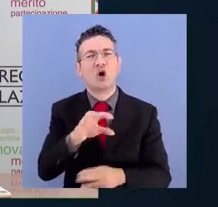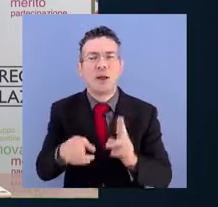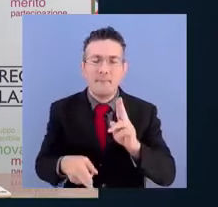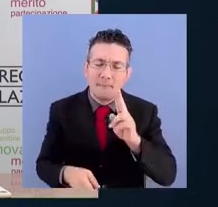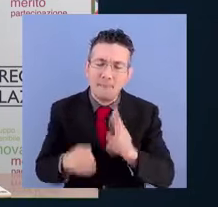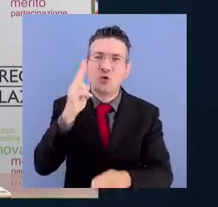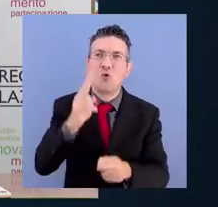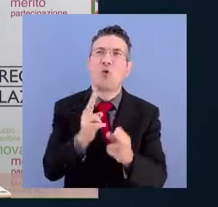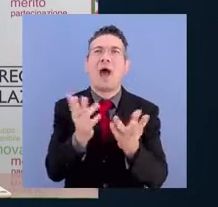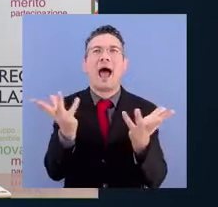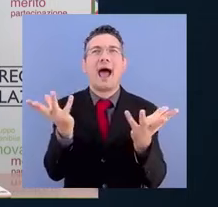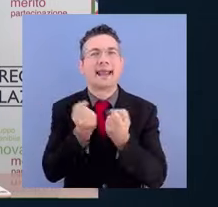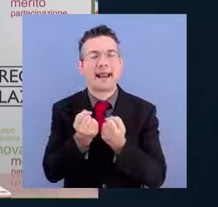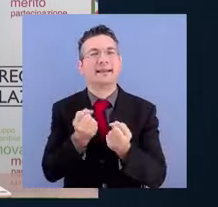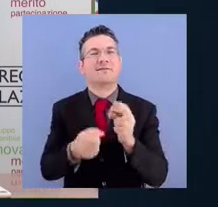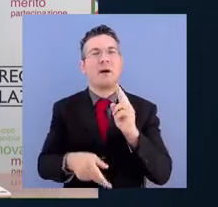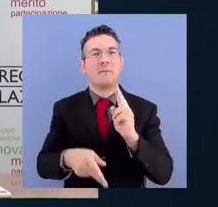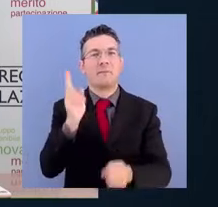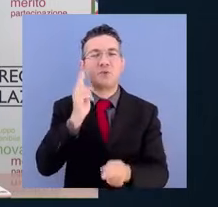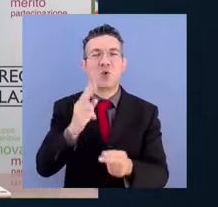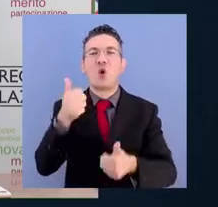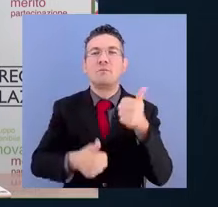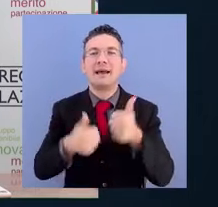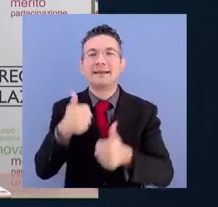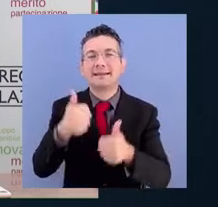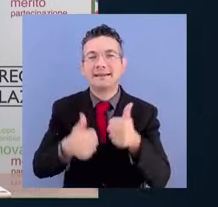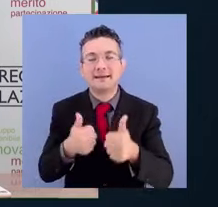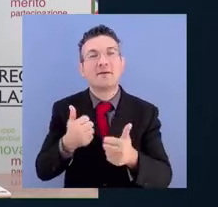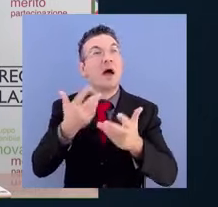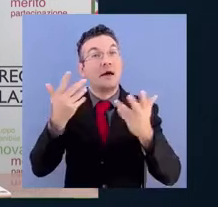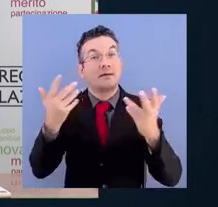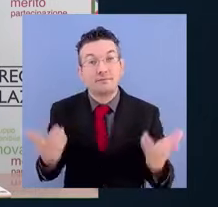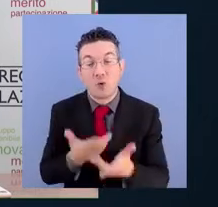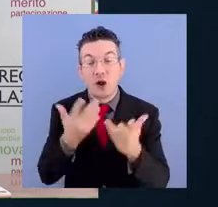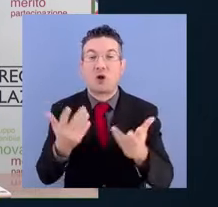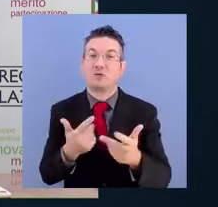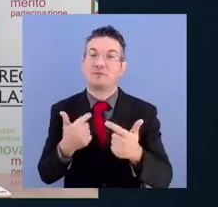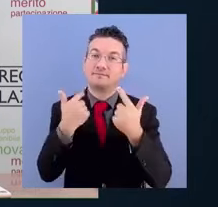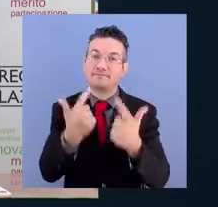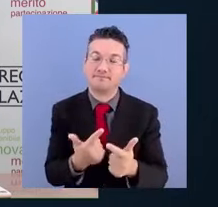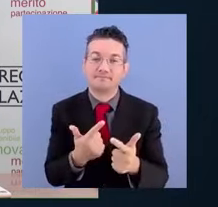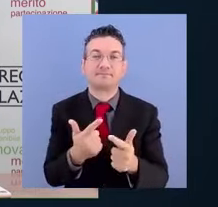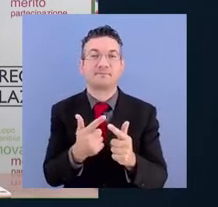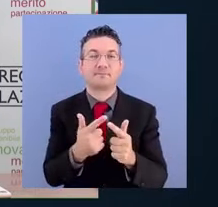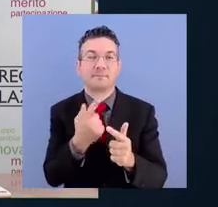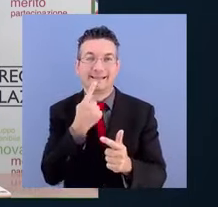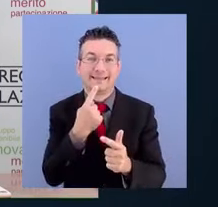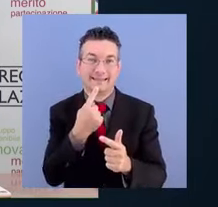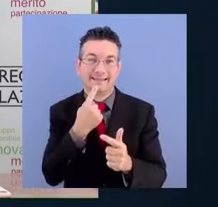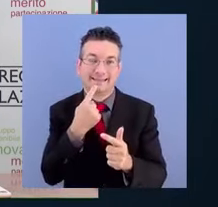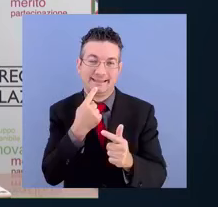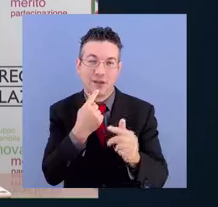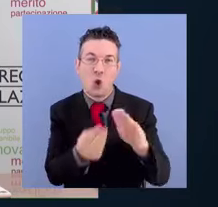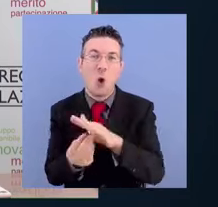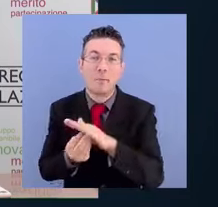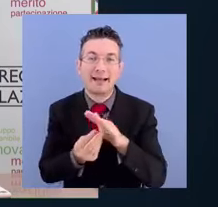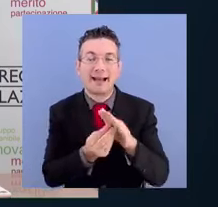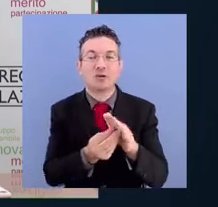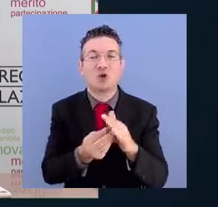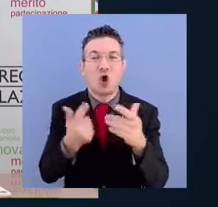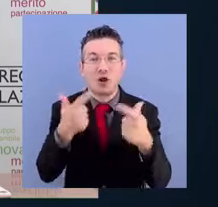attrattiva ma allo stesso tempo dare un supporto agli operatori del settore